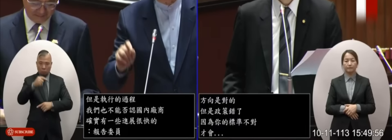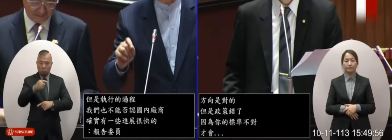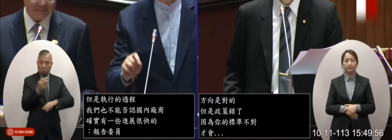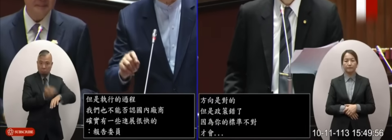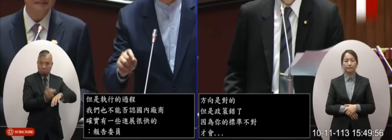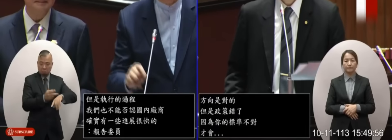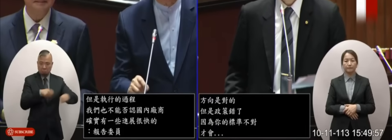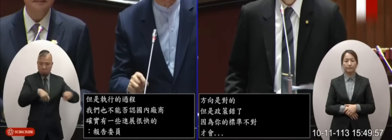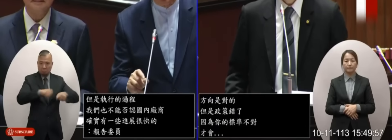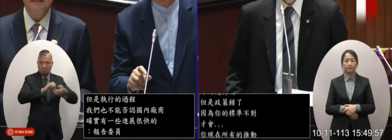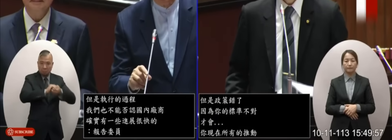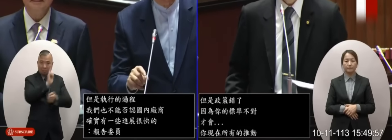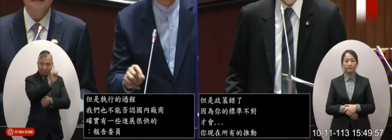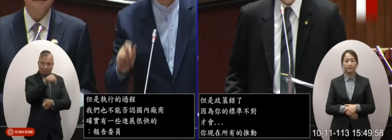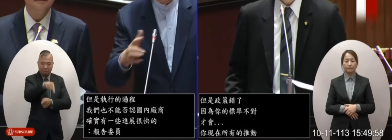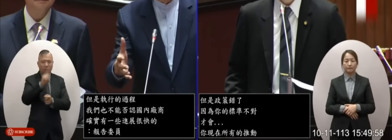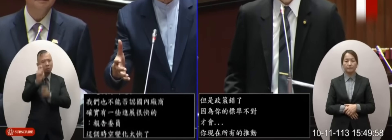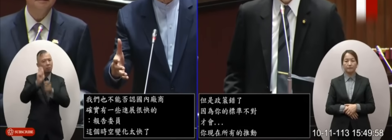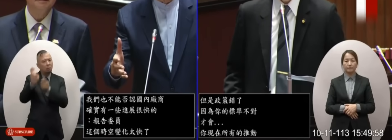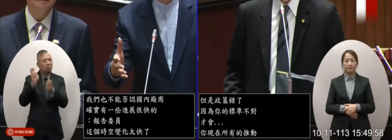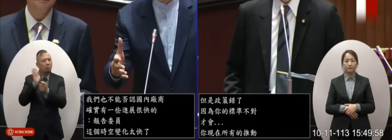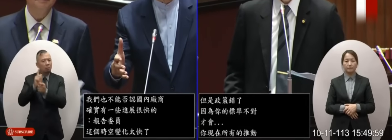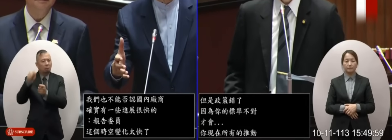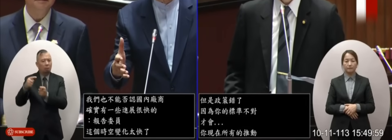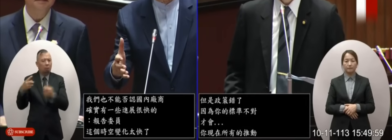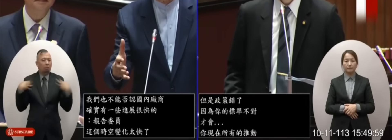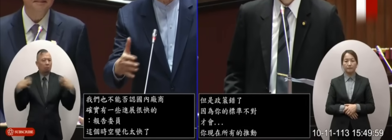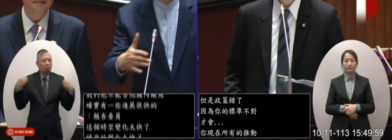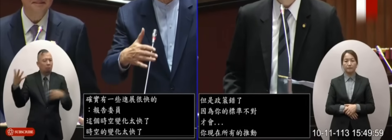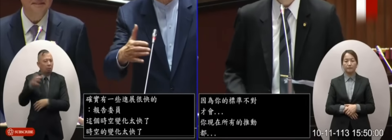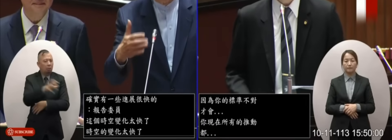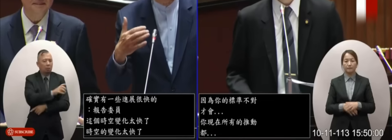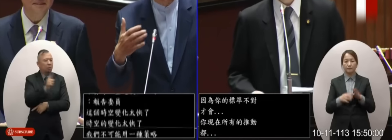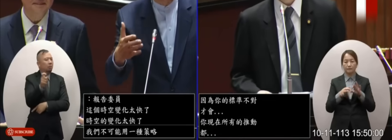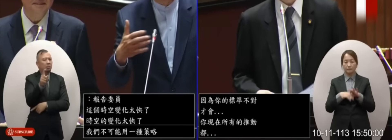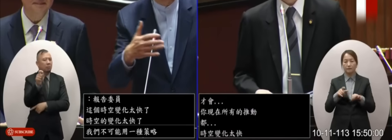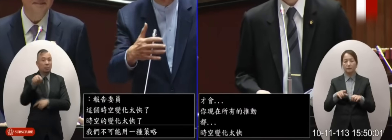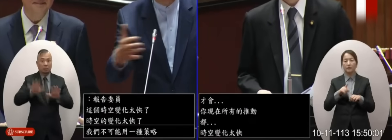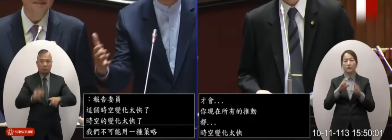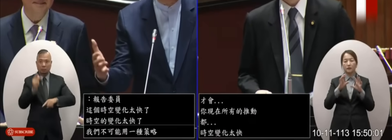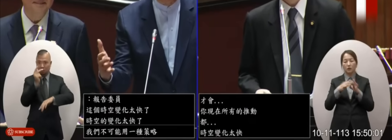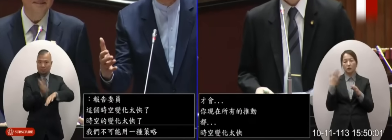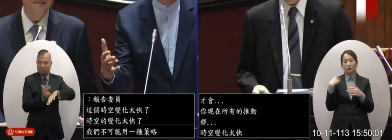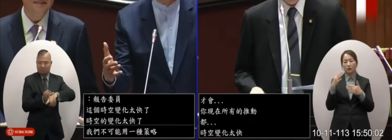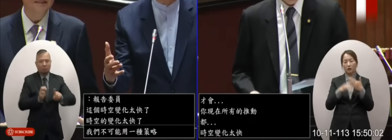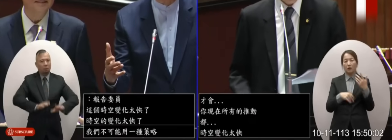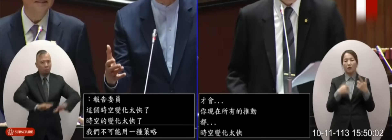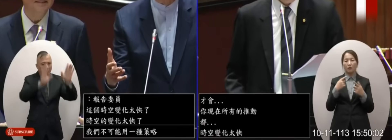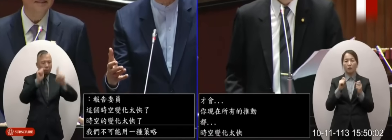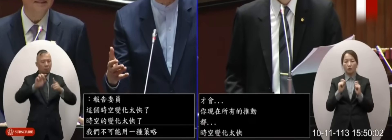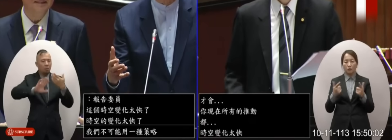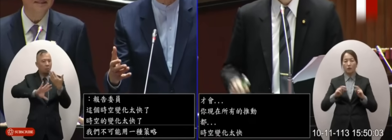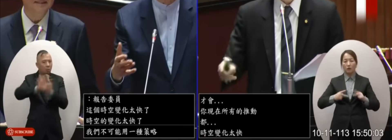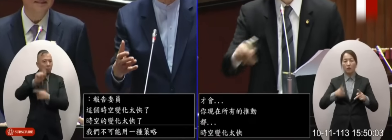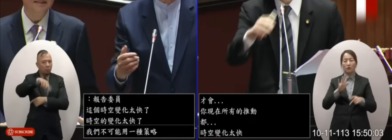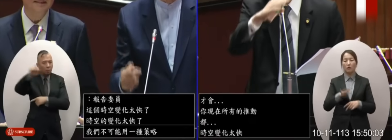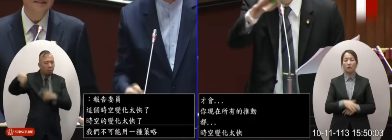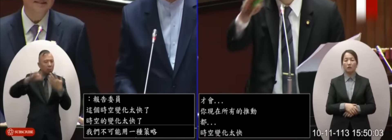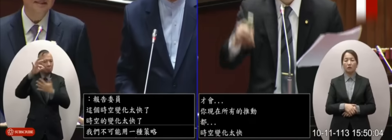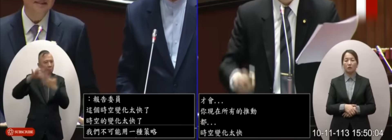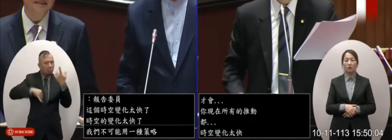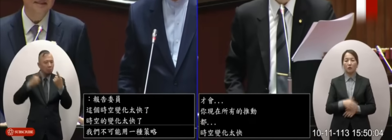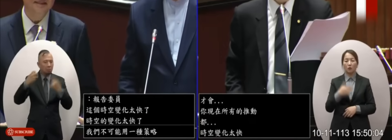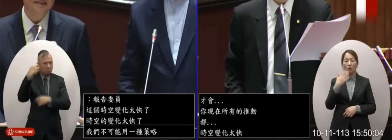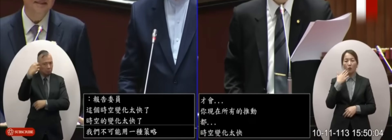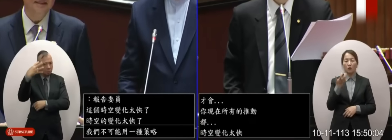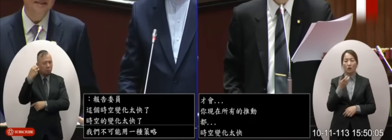可以执行的好几十年。 所以 现在的科技这么进步嘛， 所以时空环境不同， 外部的环境的改变太大了。 不，你刚刚这样一